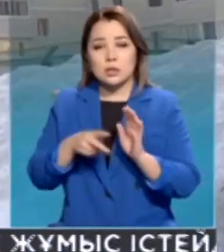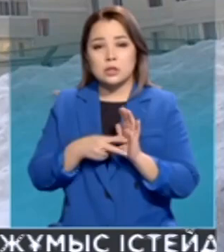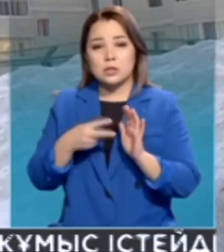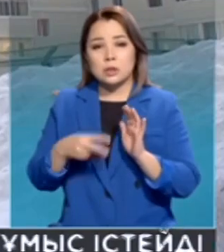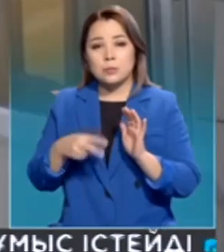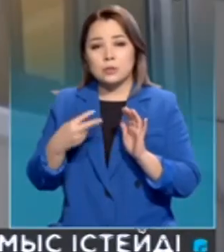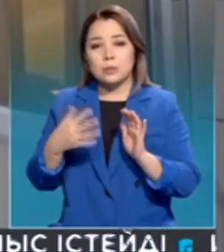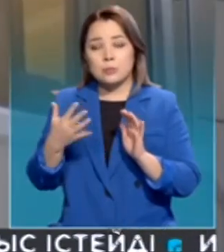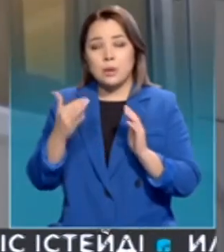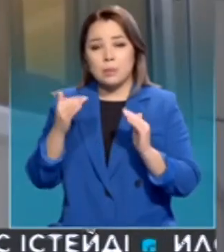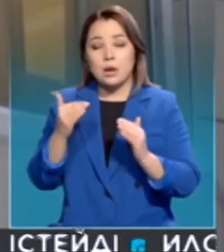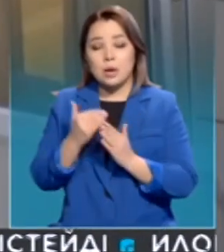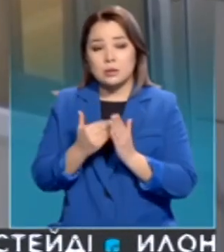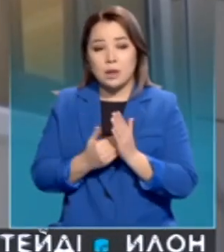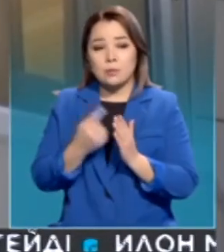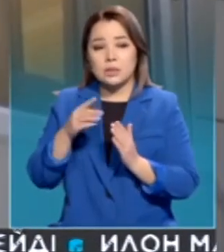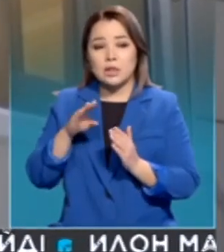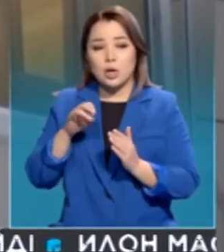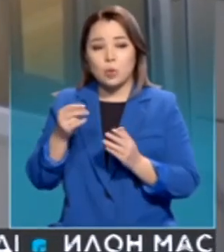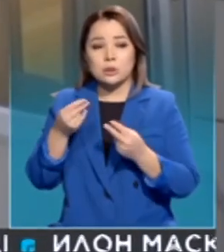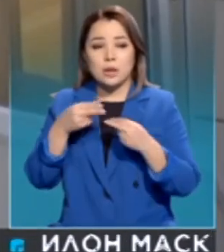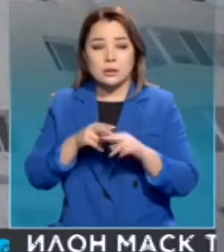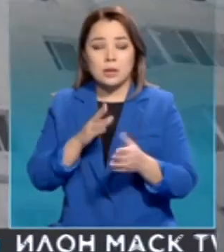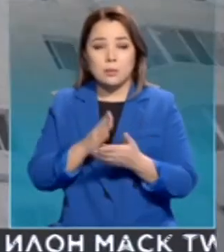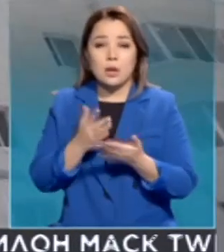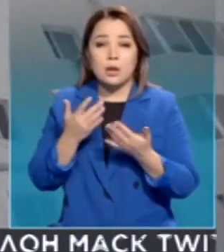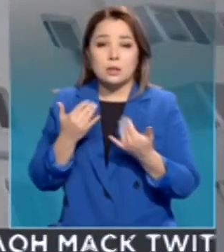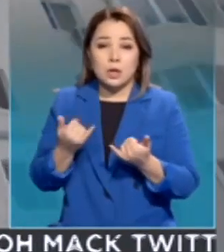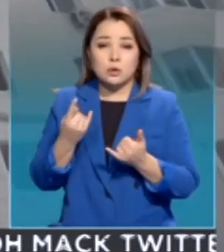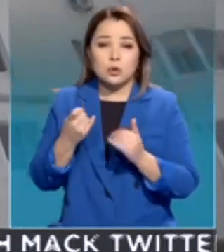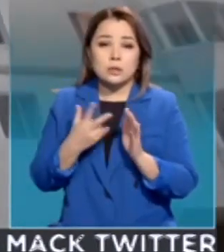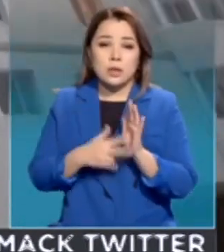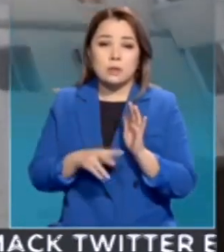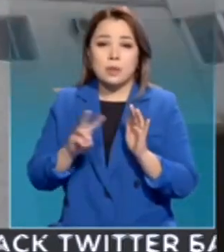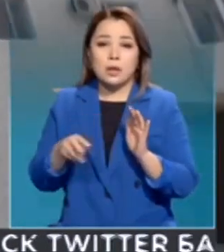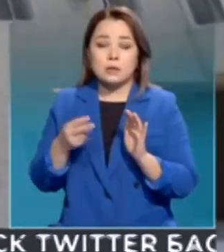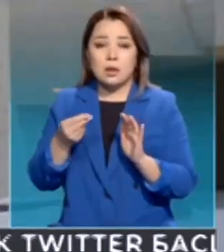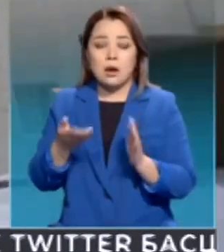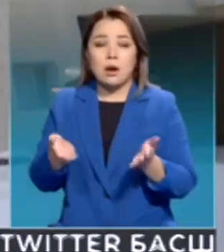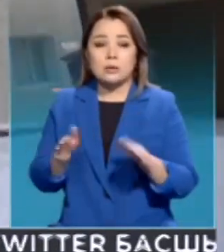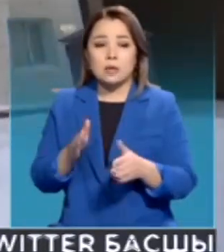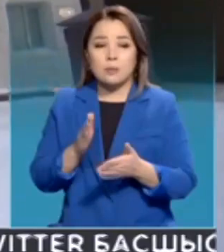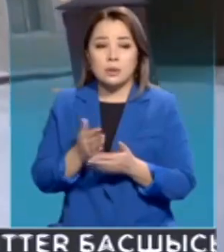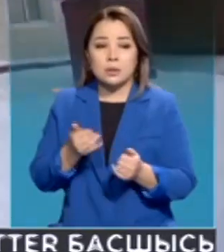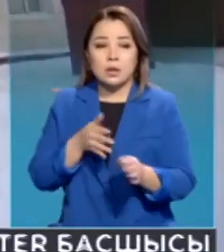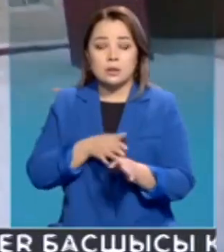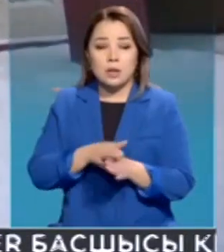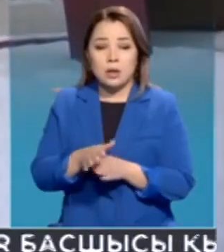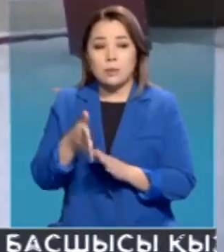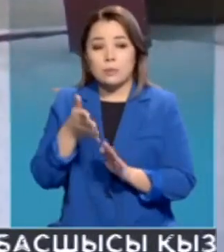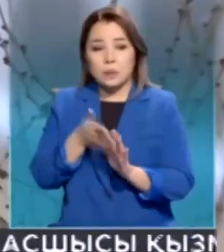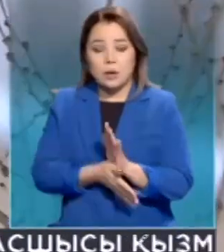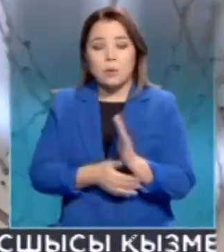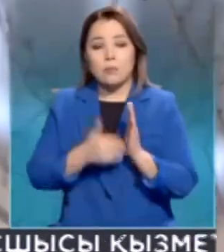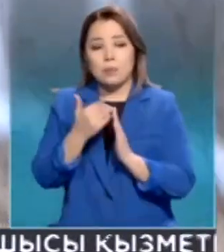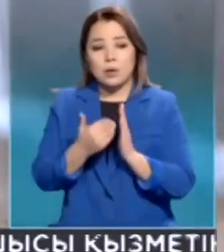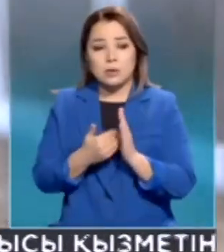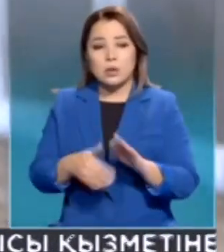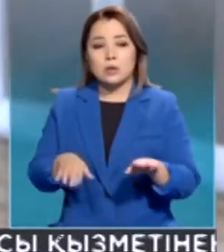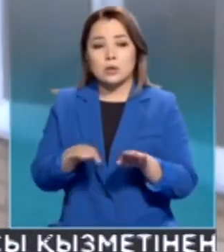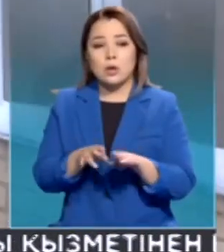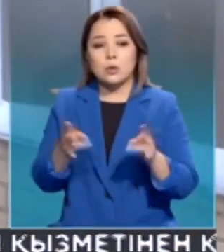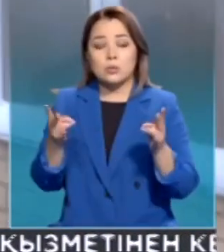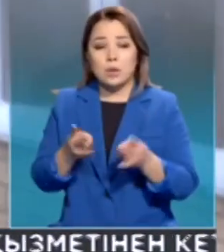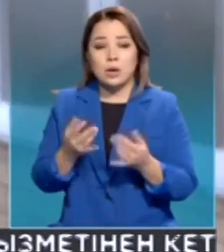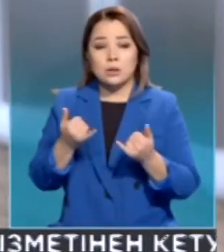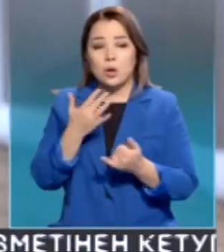7-20-25 бағдарламасына жалпы 1 триллион теңге бөлінген. Қазір оның 180 миллиард теңгесі қалды. Қаржы толық игерілген соң бағдарлама жабылуы тиіс.